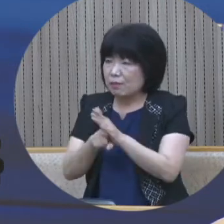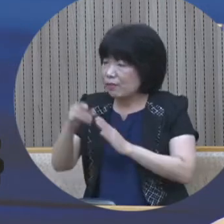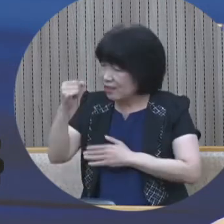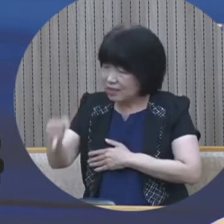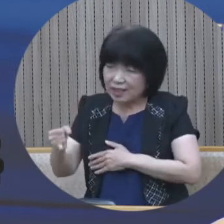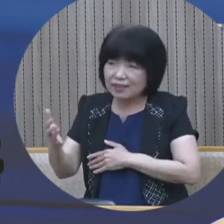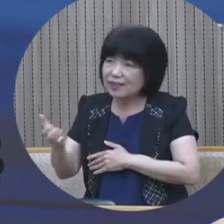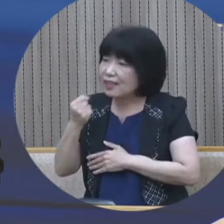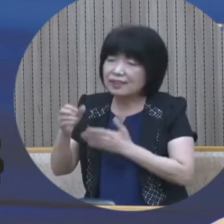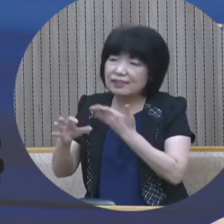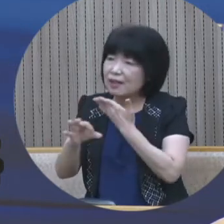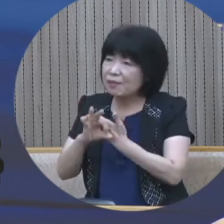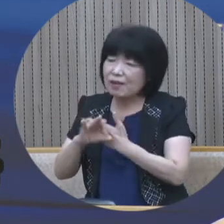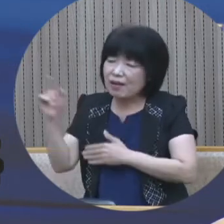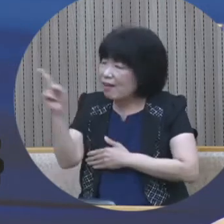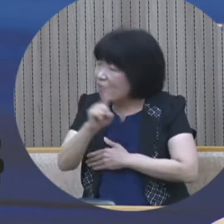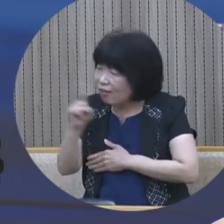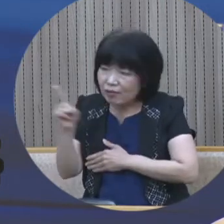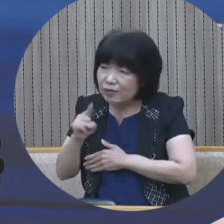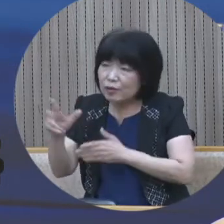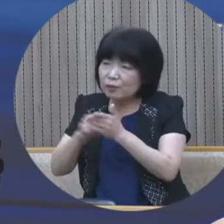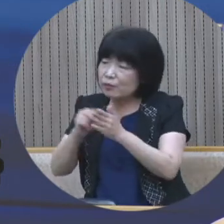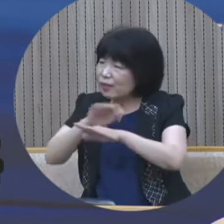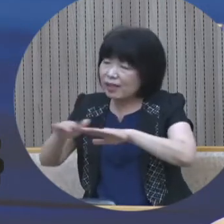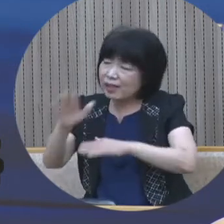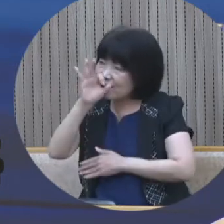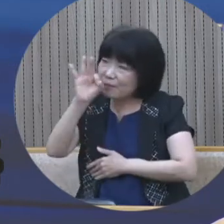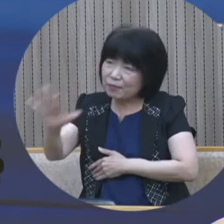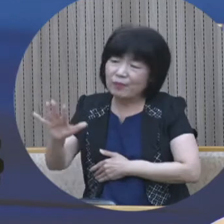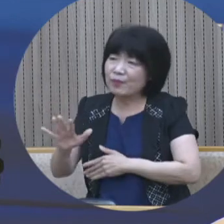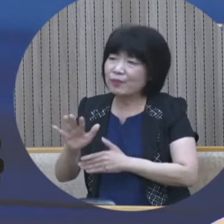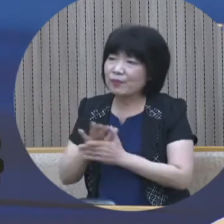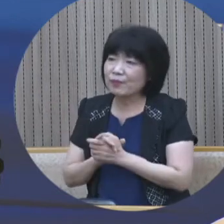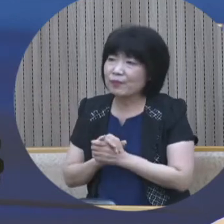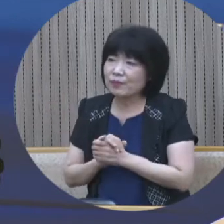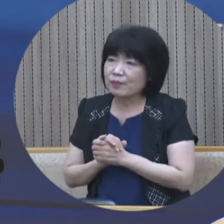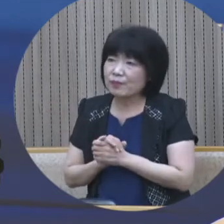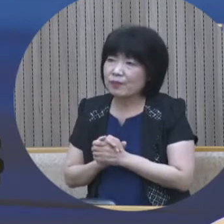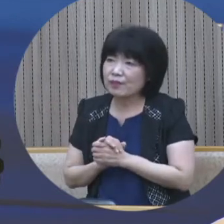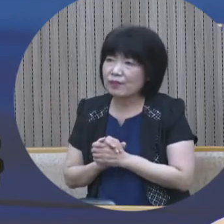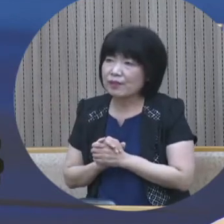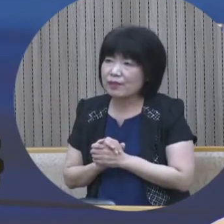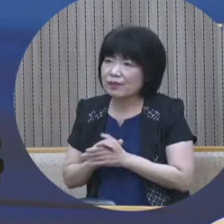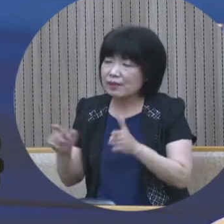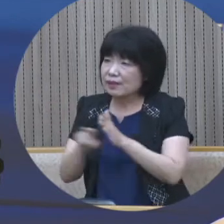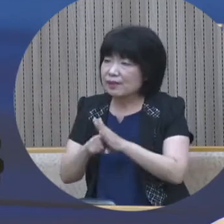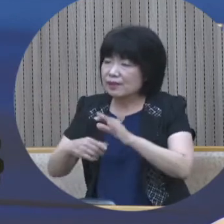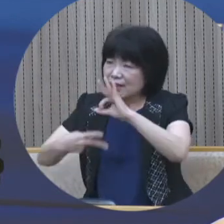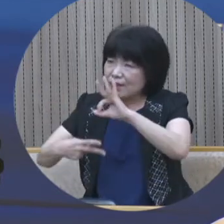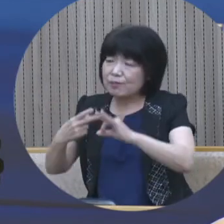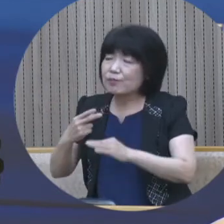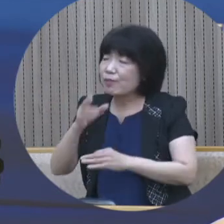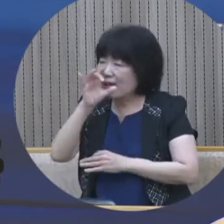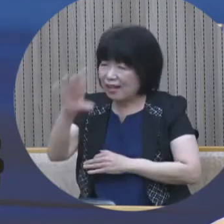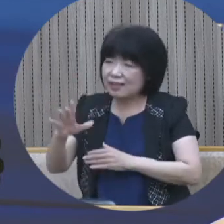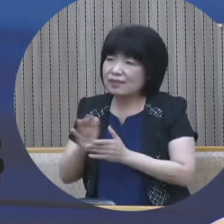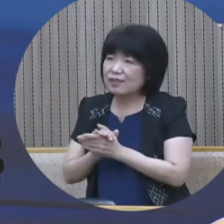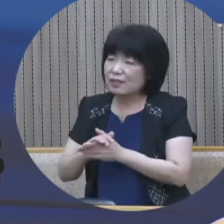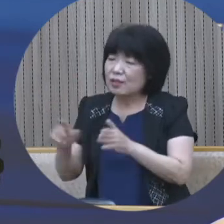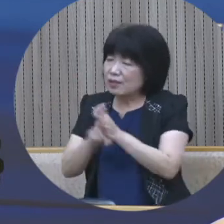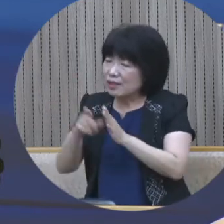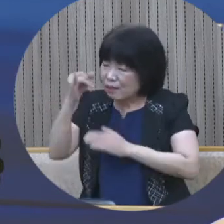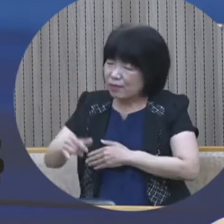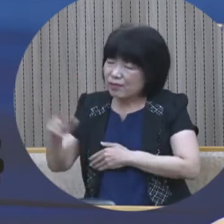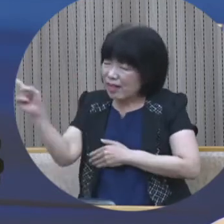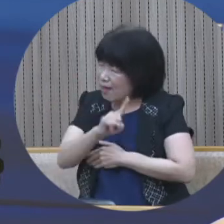불신앙으로는 어떤 문제도 해결하지 못합니다. 불신앙은 안 돼요. 불신앙은 아무것도